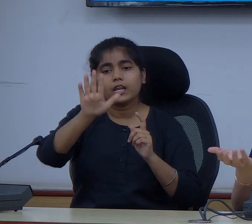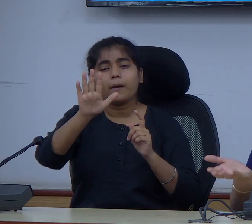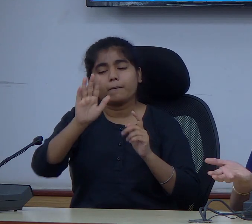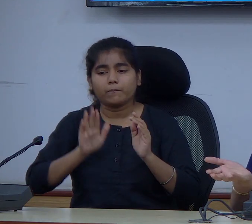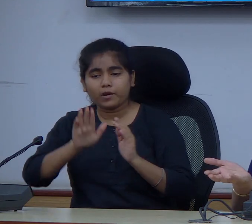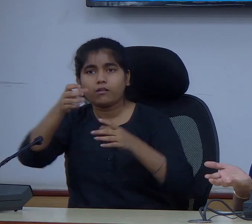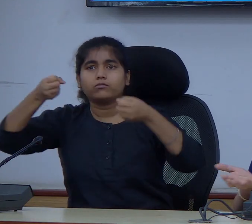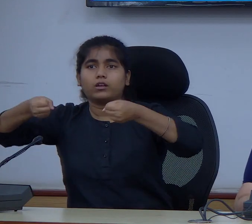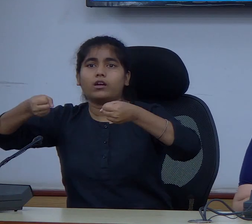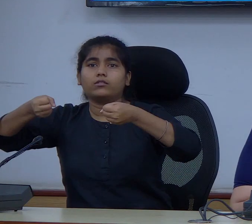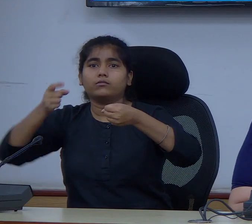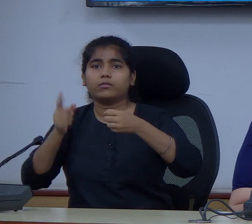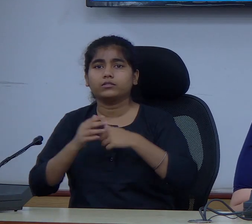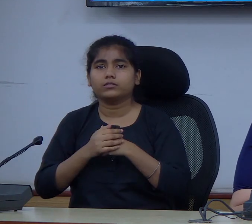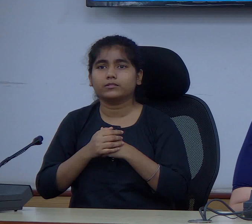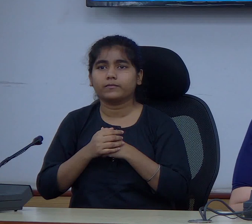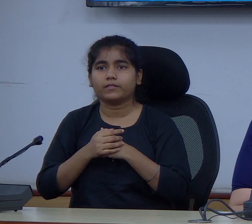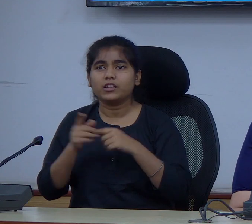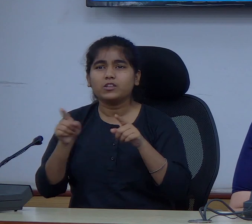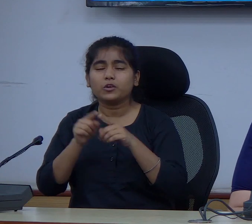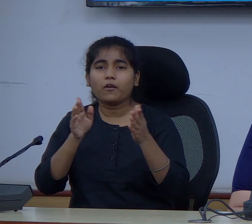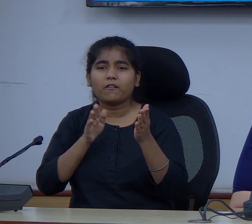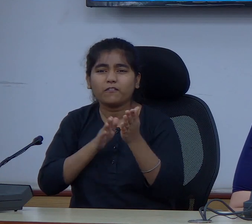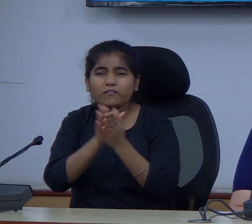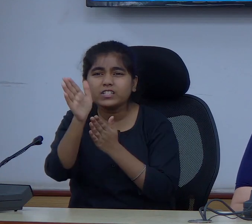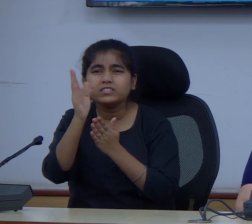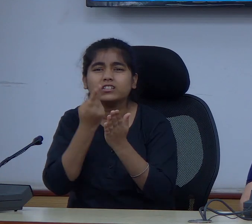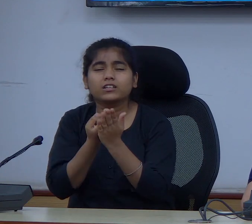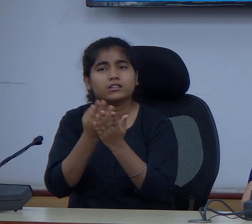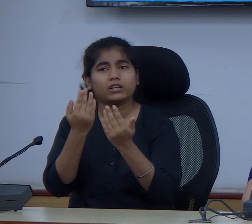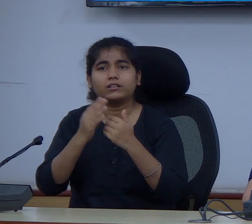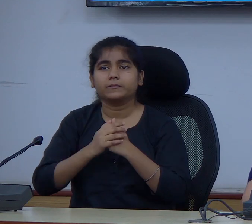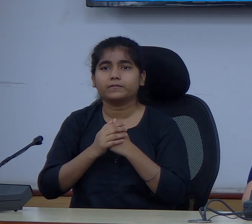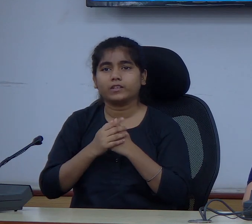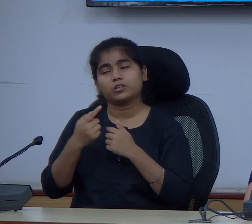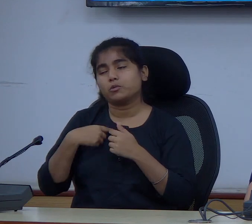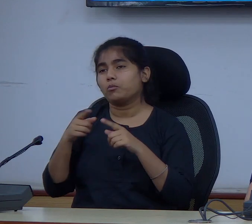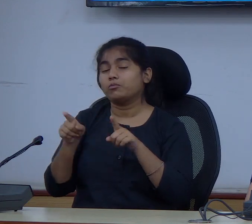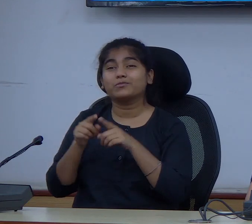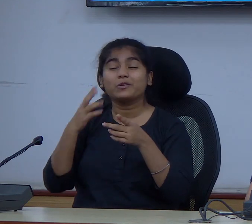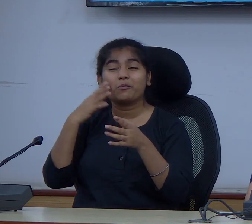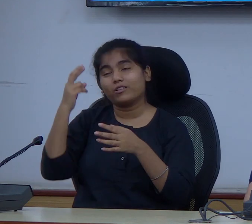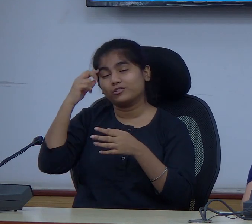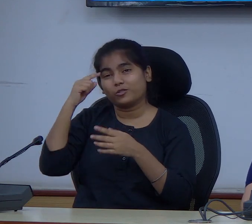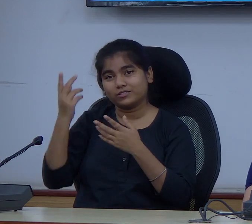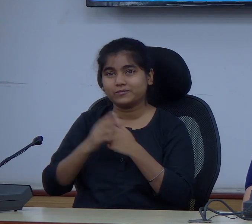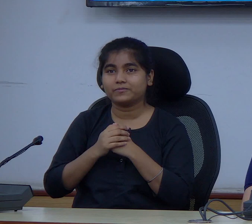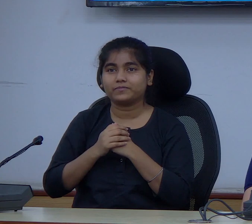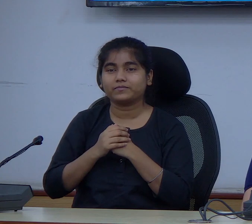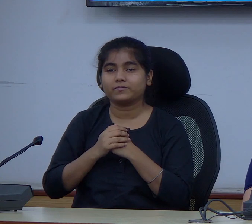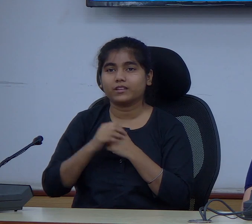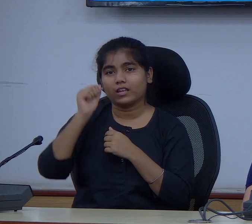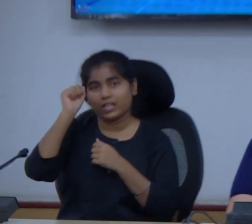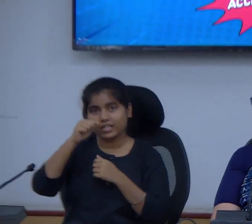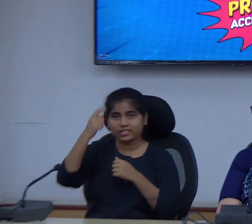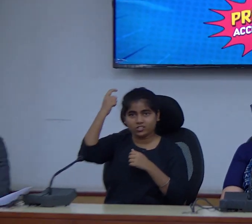कि वो इंसिस्ट करेंगे कि छोटी सी चीज़ है, जहाँ सीढ़ी वहाँ रैंप, जहाँ रैंप वहाँ हैंड रेल, क्योंकि कोई फिसल के गिर ना पाए, जैसे